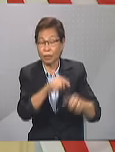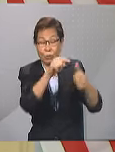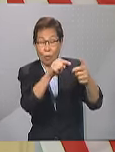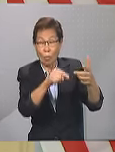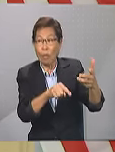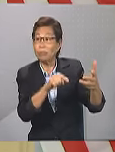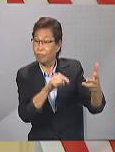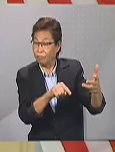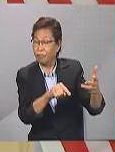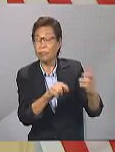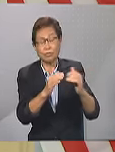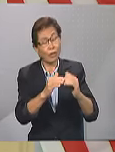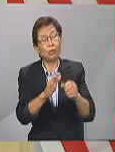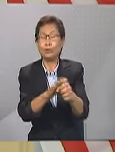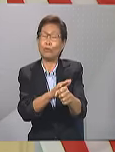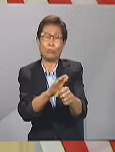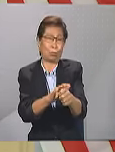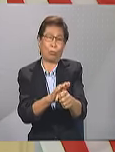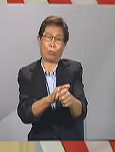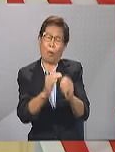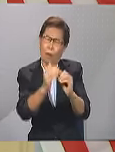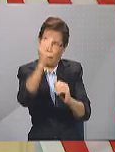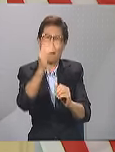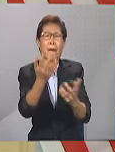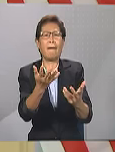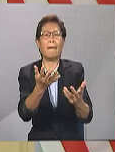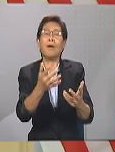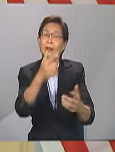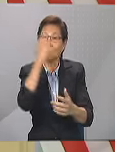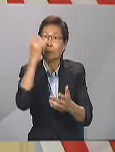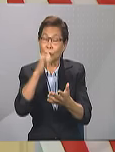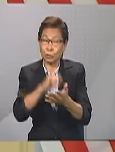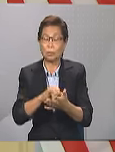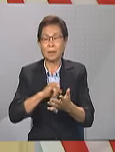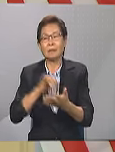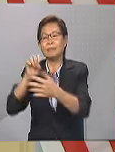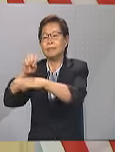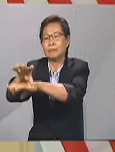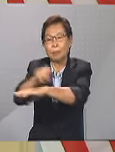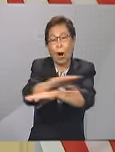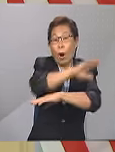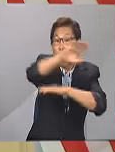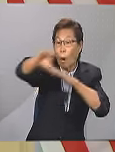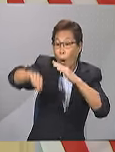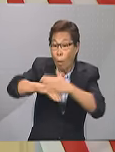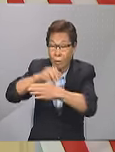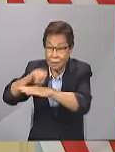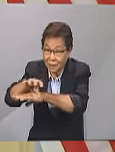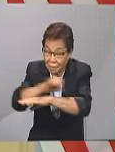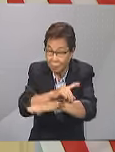lebih daripada mencukupi oleh itu Zainal carkan kepada semua